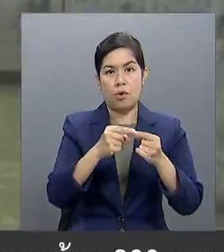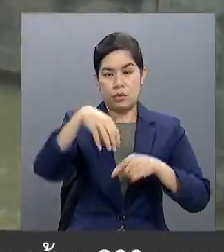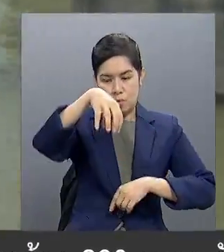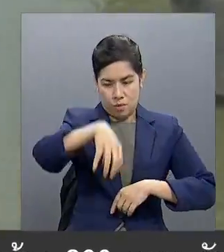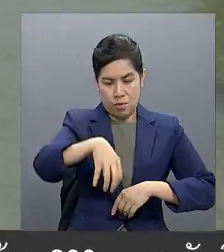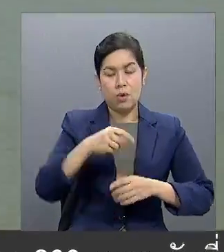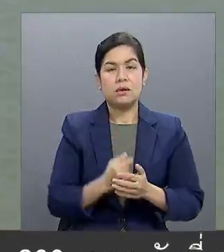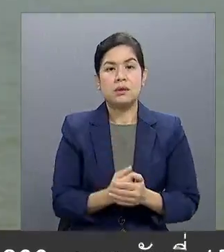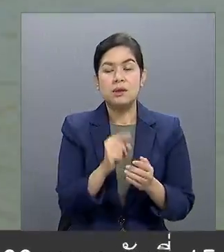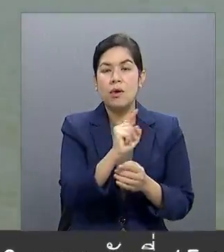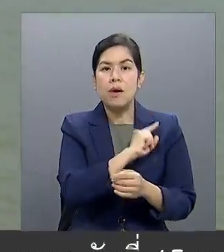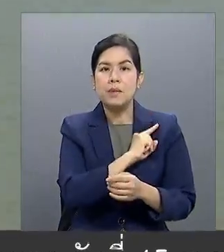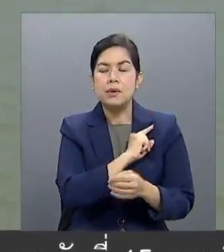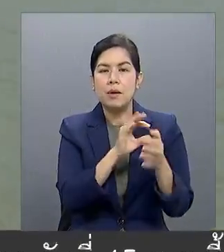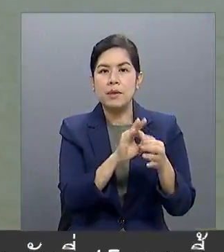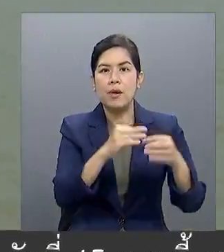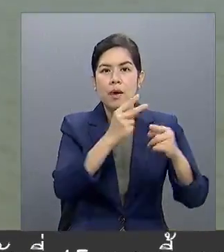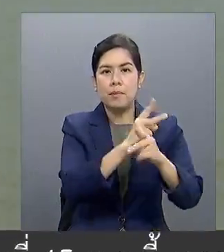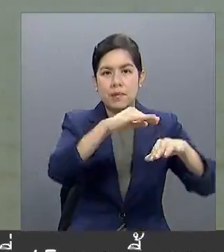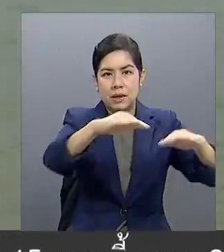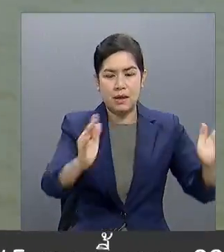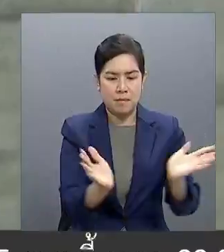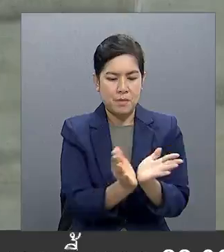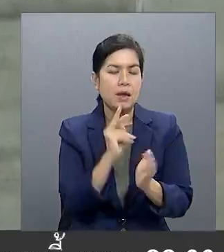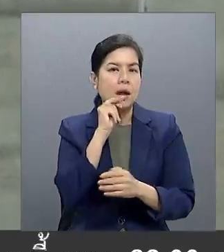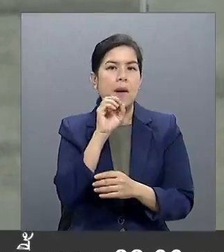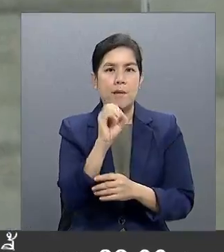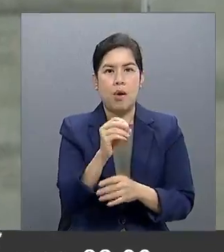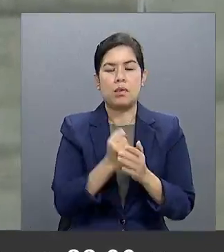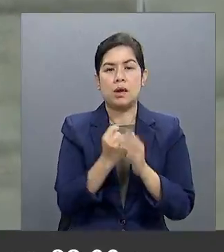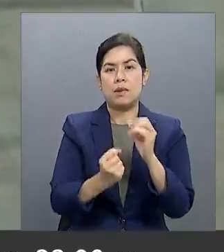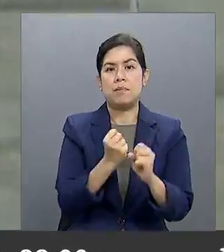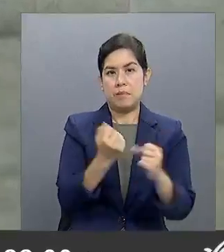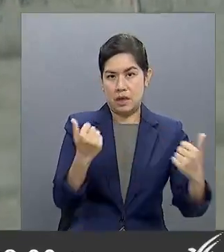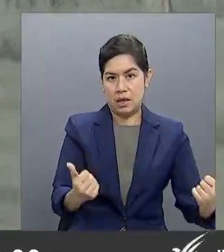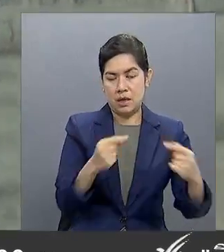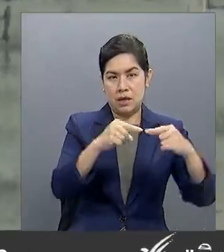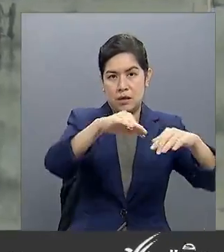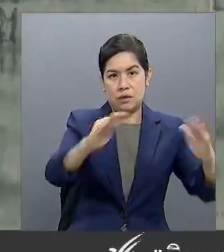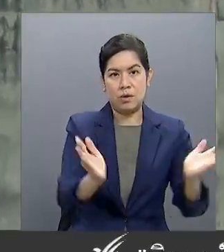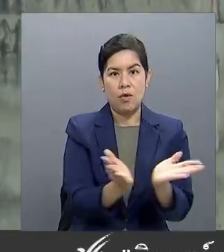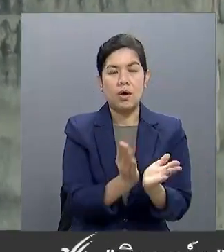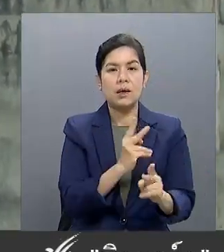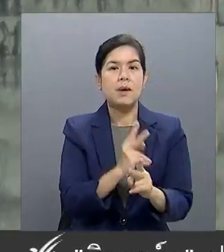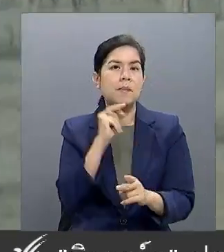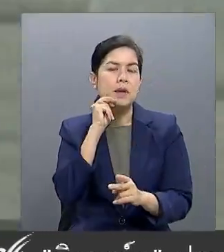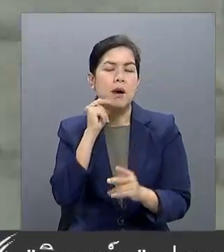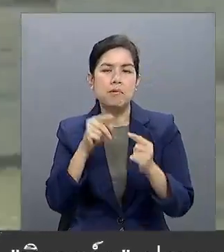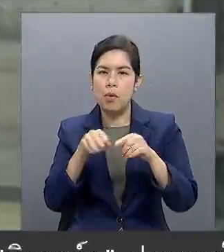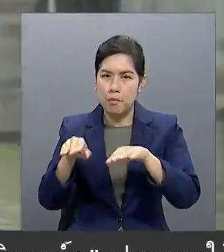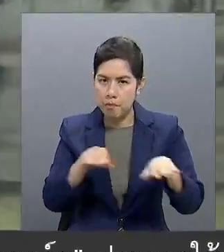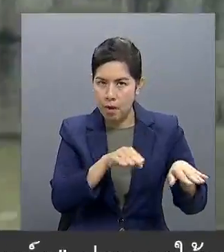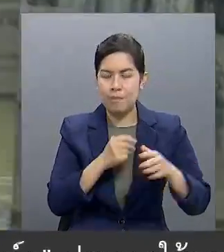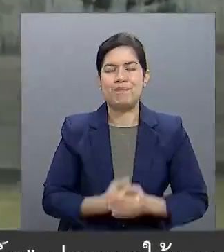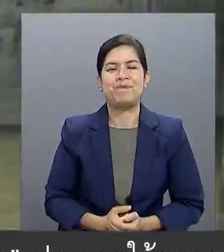ลสิทธิ์ครับเล่าให้ฟังว่าฤดูท่องเที่ยวปีนี้ครับทางเขื่อนป่าสักชลสิทธิ์นั้นมีความพร้อมครับในการต้อนรับนักท่องเที่ยวที่เดินทางมาเที่ยวชมแหล่งท่องเ